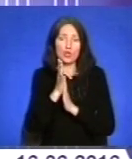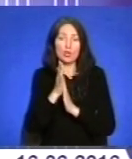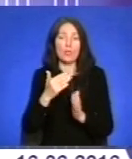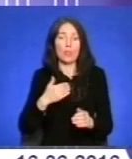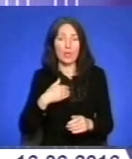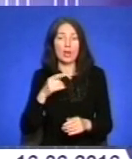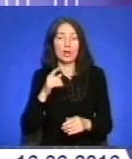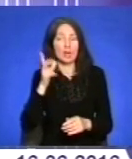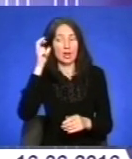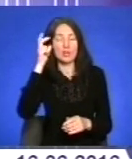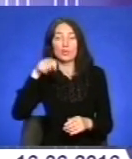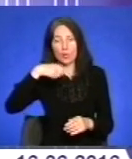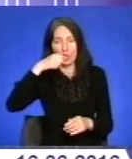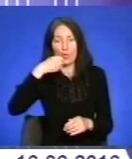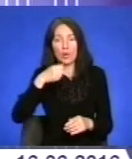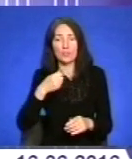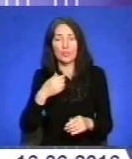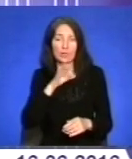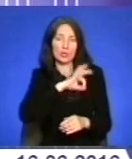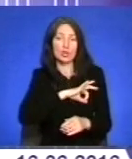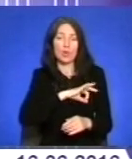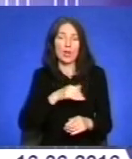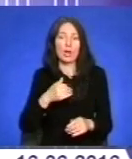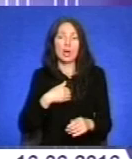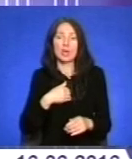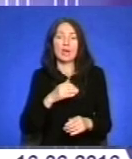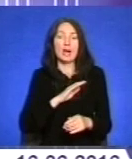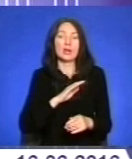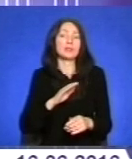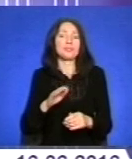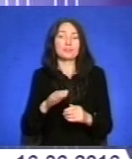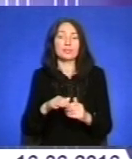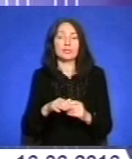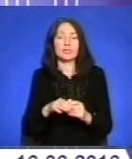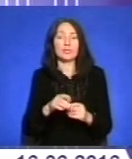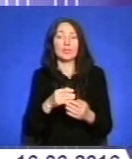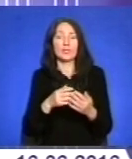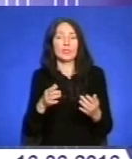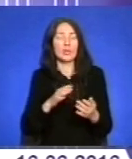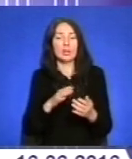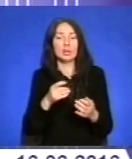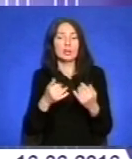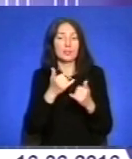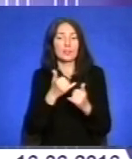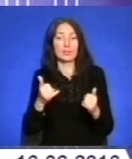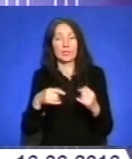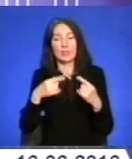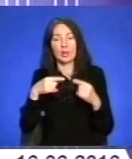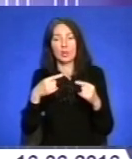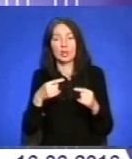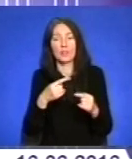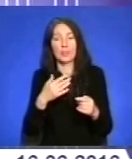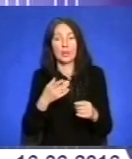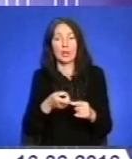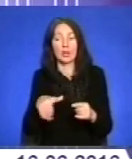ми гречку споживаємо. Я абсолютний не прихильник якихось регуляторних впливів на цей процес, тому що все